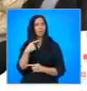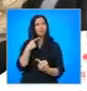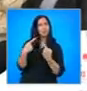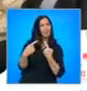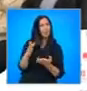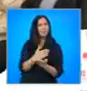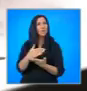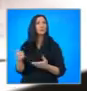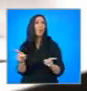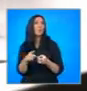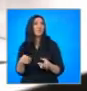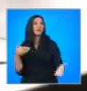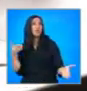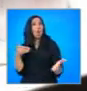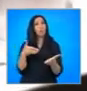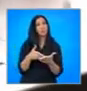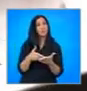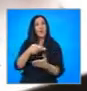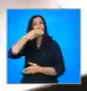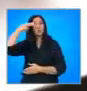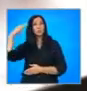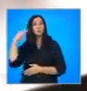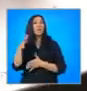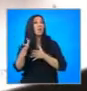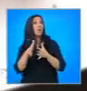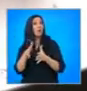между управляващите, опозицията, институциите и